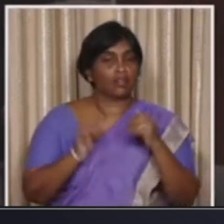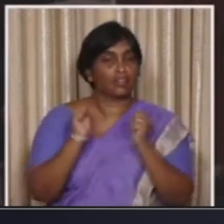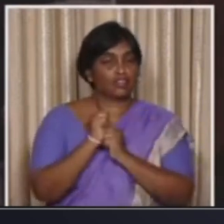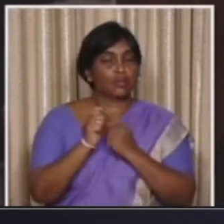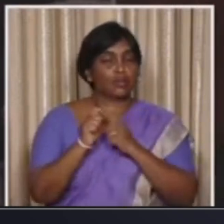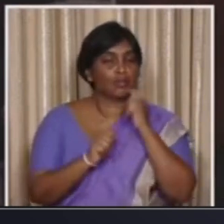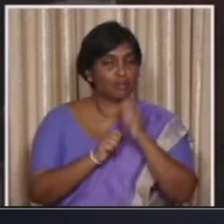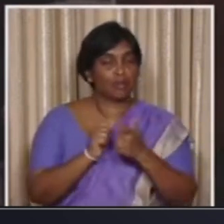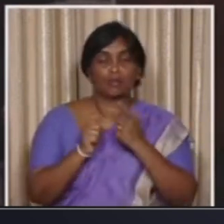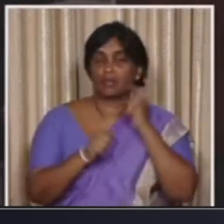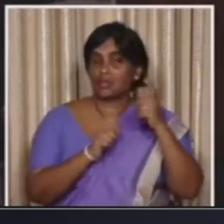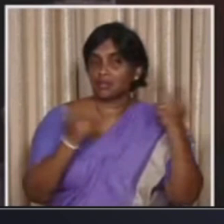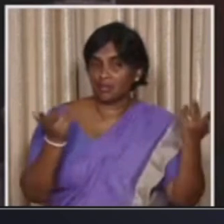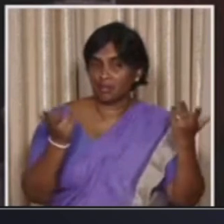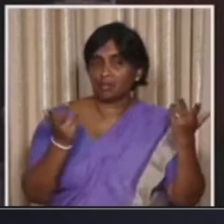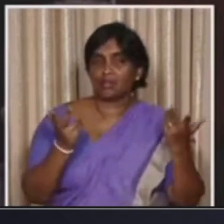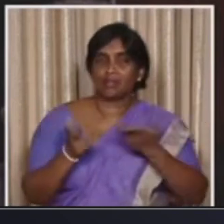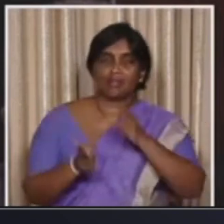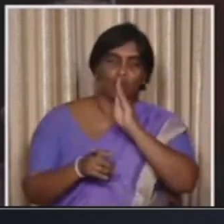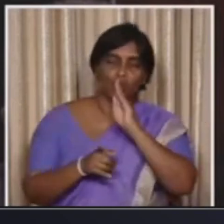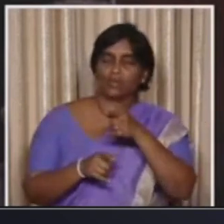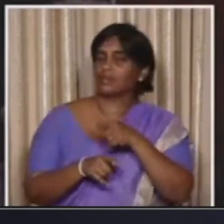deema nawaswasupa deema na gewanne nathuwa